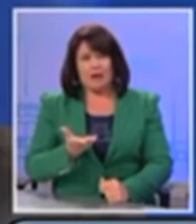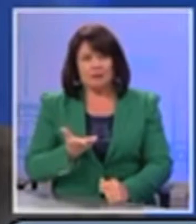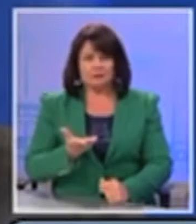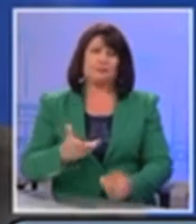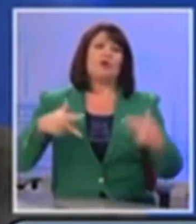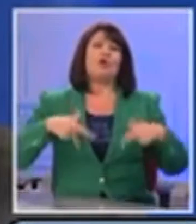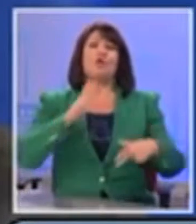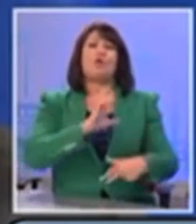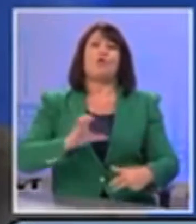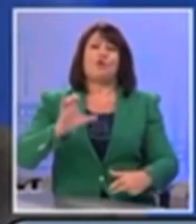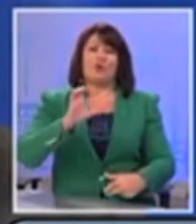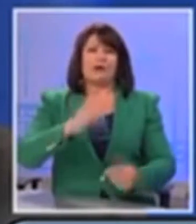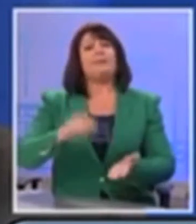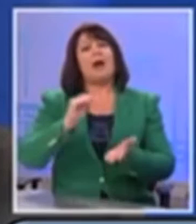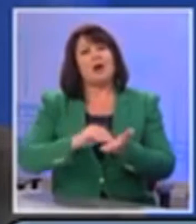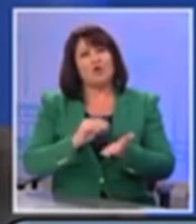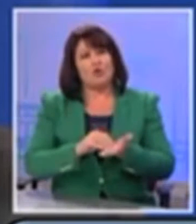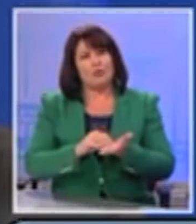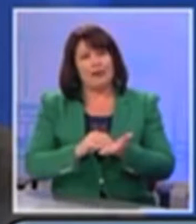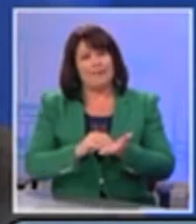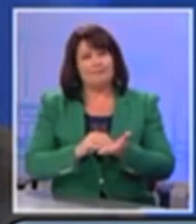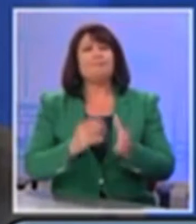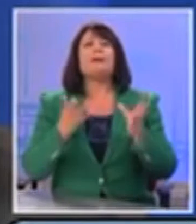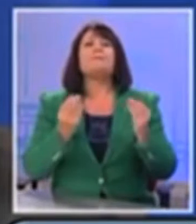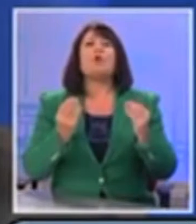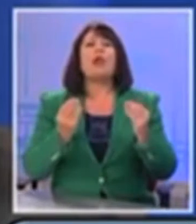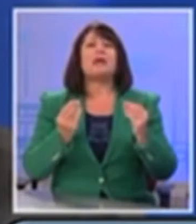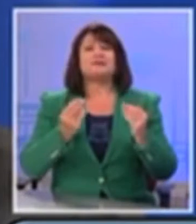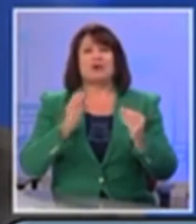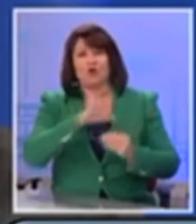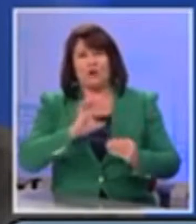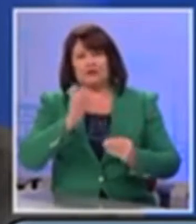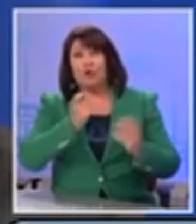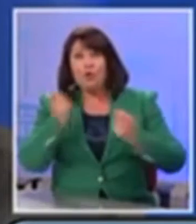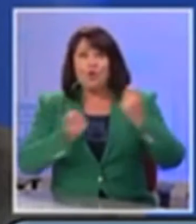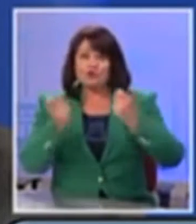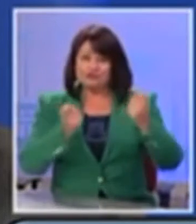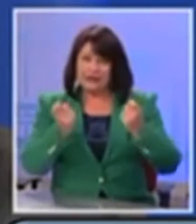pays débiteurs, le maintien du remboursement de la dette